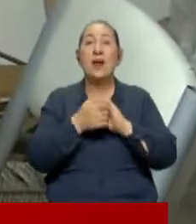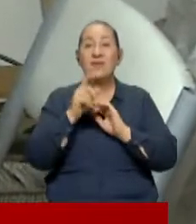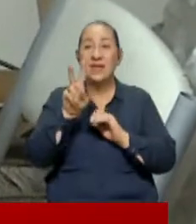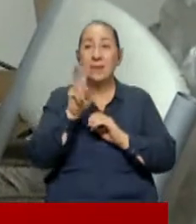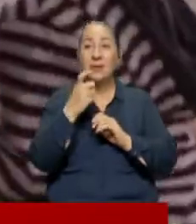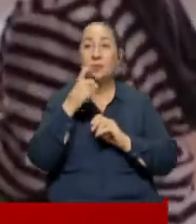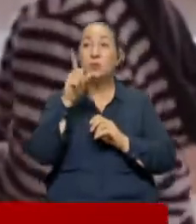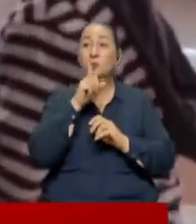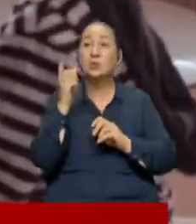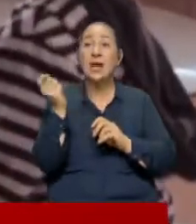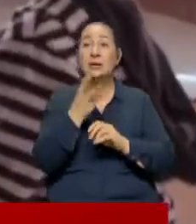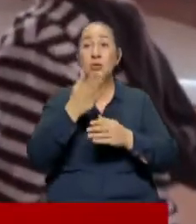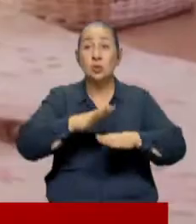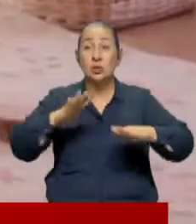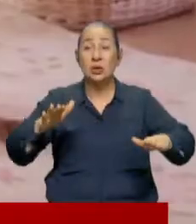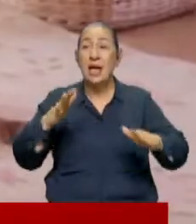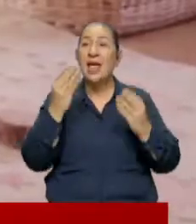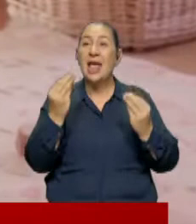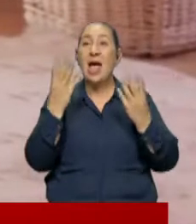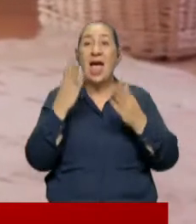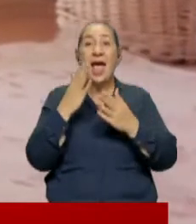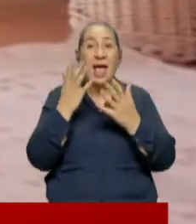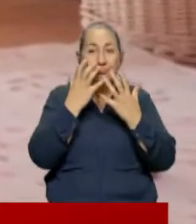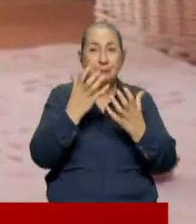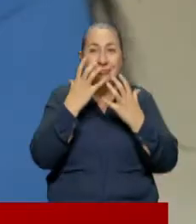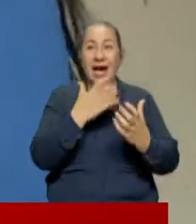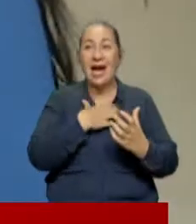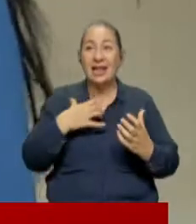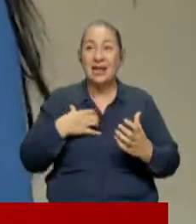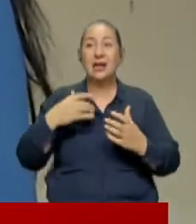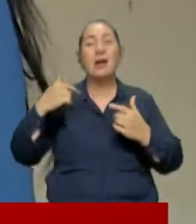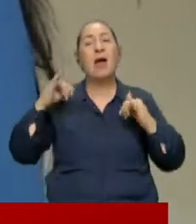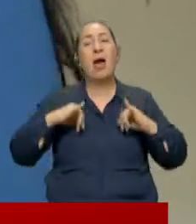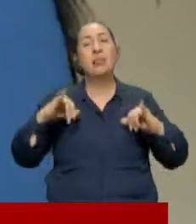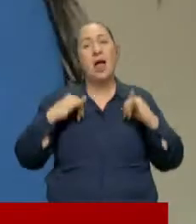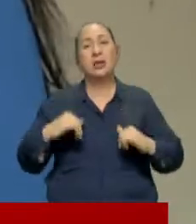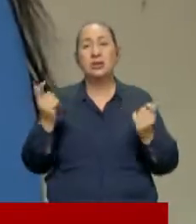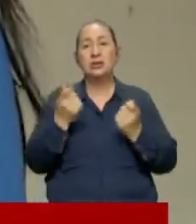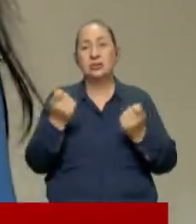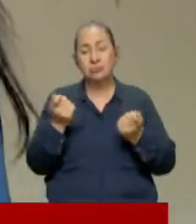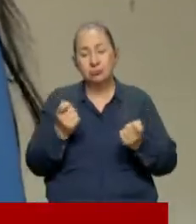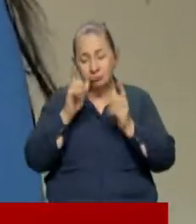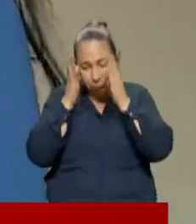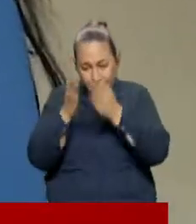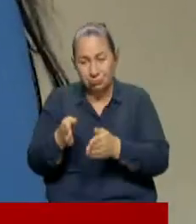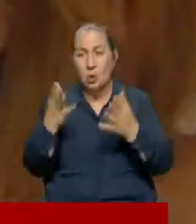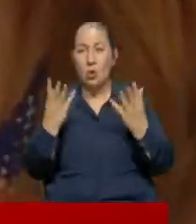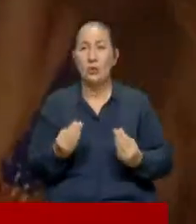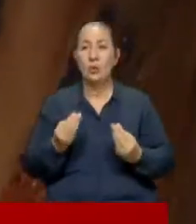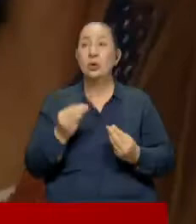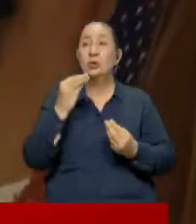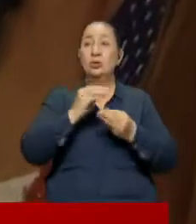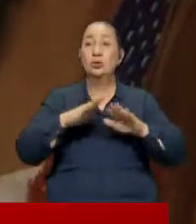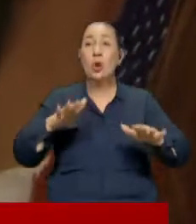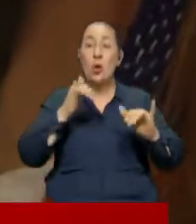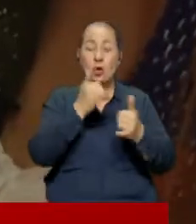20 yılda yüzlerce çocuğun emin ellerde olmasını, annelerinin de gönül rahatlığıyla iş hayatına dahil olmasını sağladı.